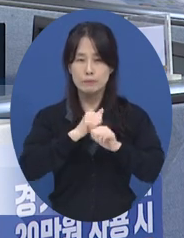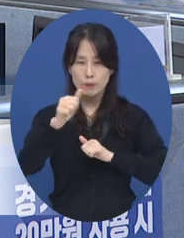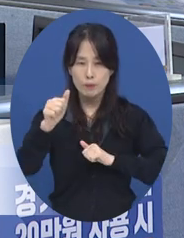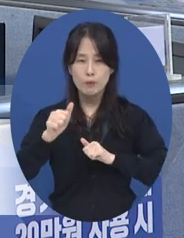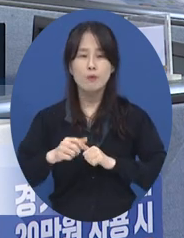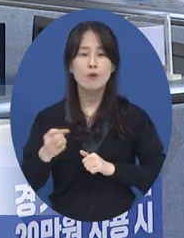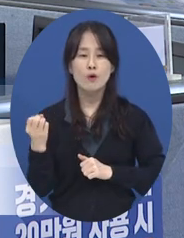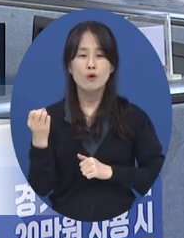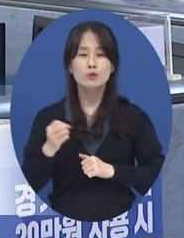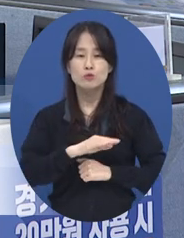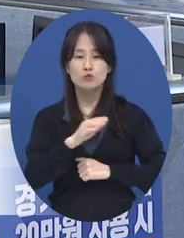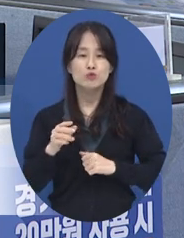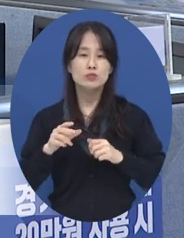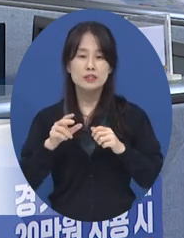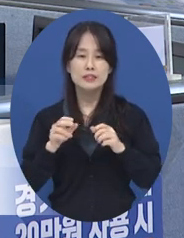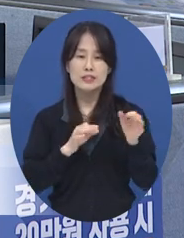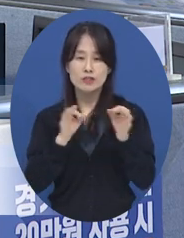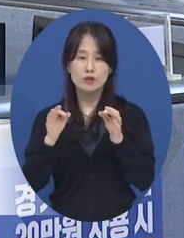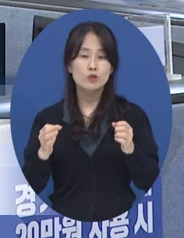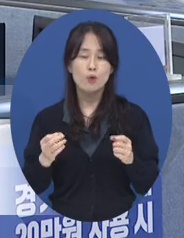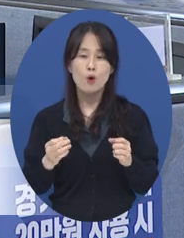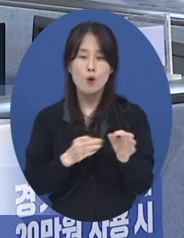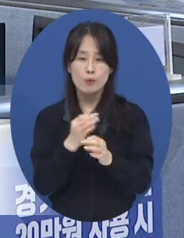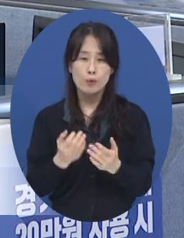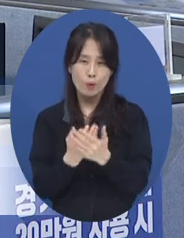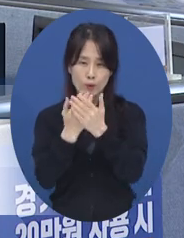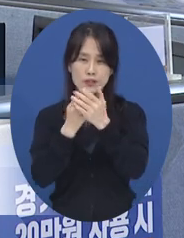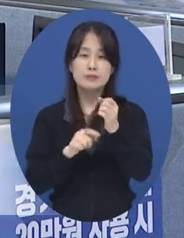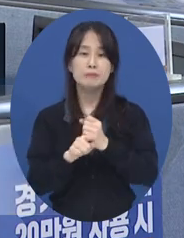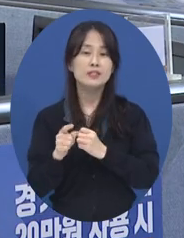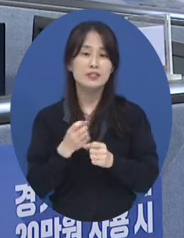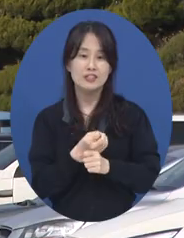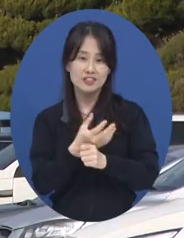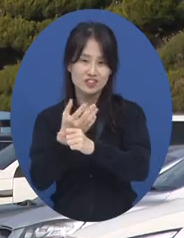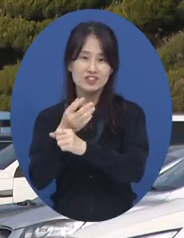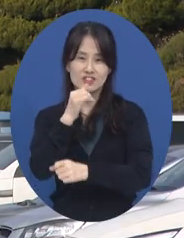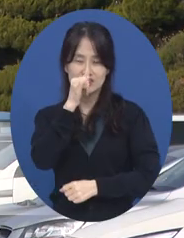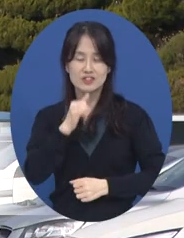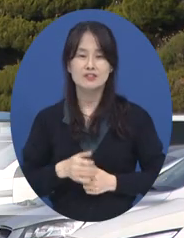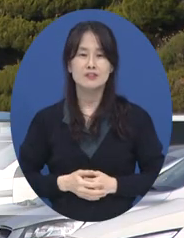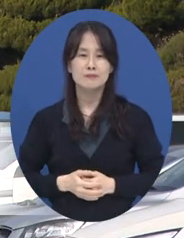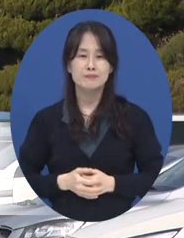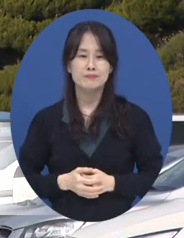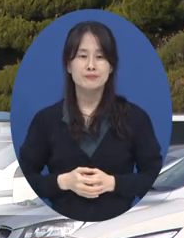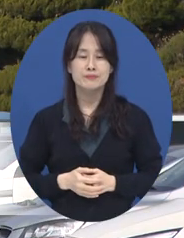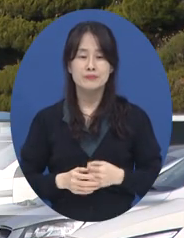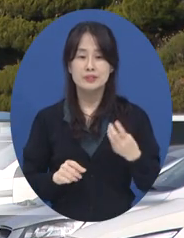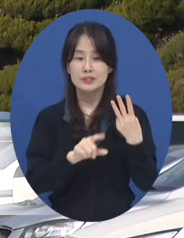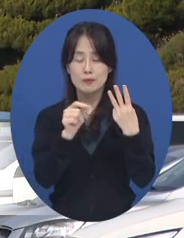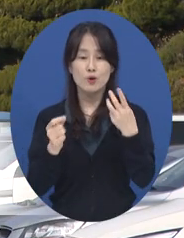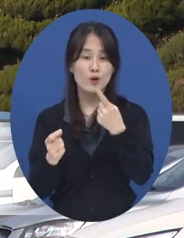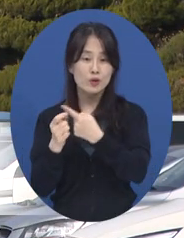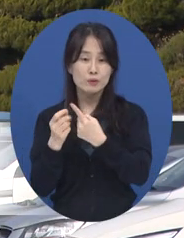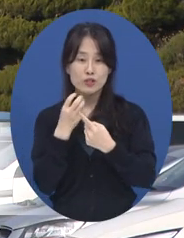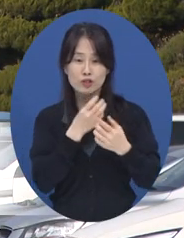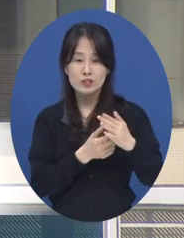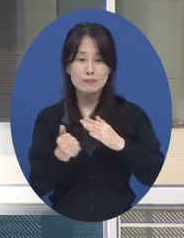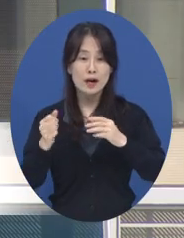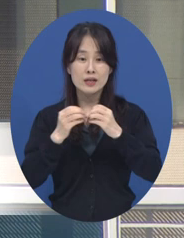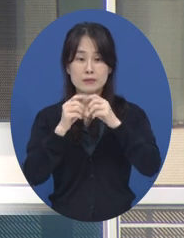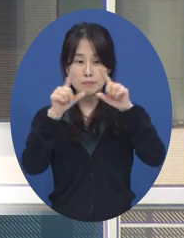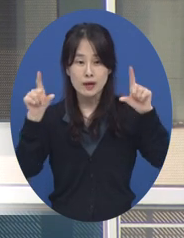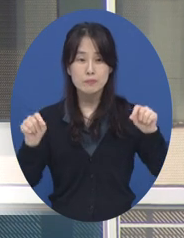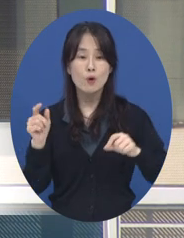또한 우리 지역 상권 경기도 살리자는 의미를 전달하고 있습니다. 지난 3월 첫 번째로 꿈을 이루는